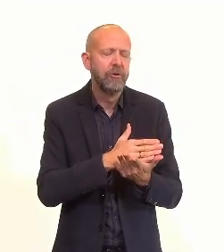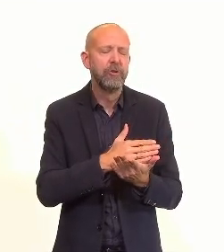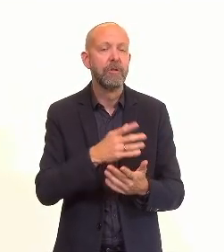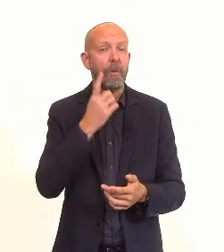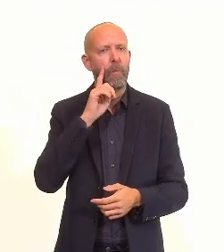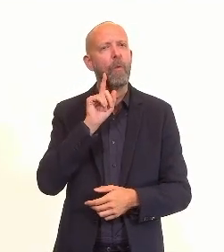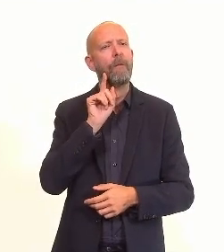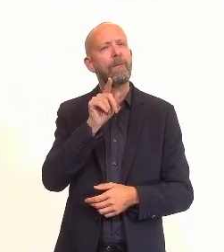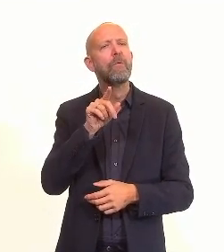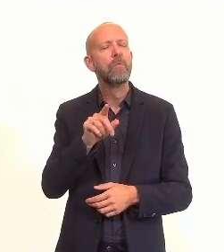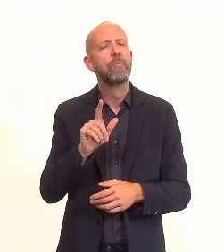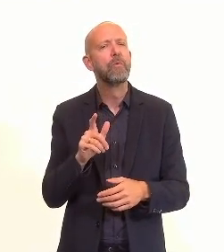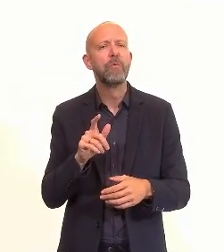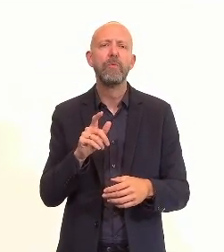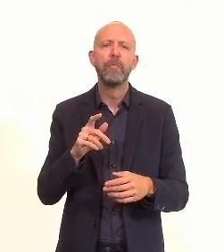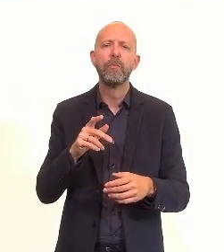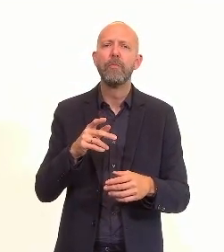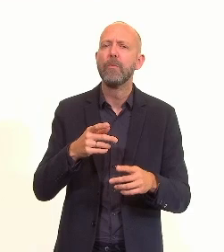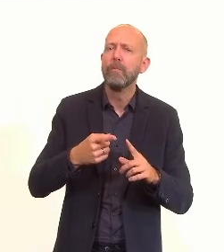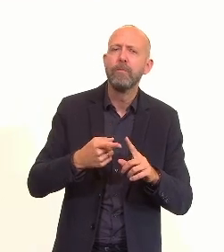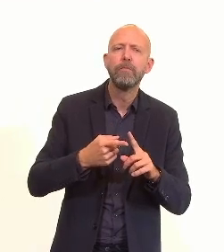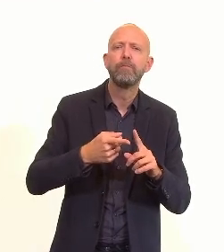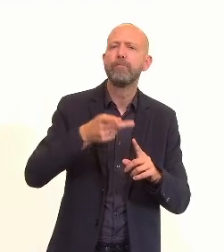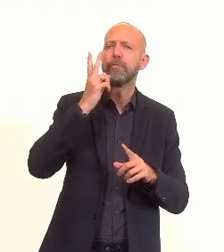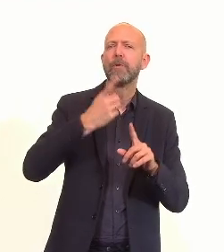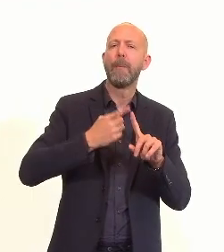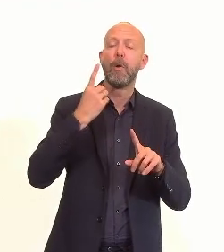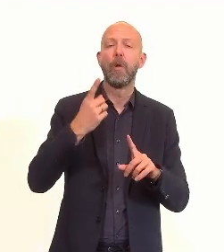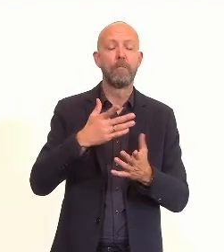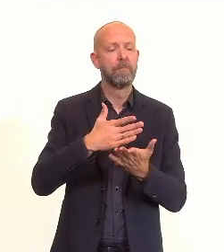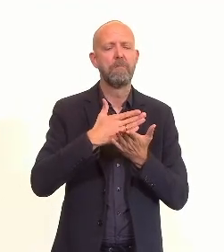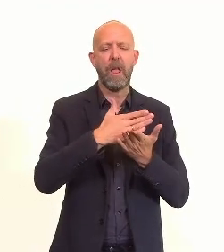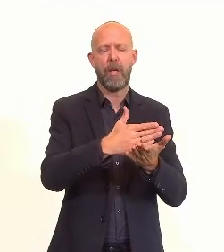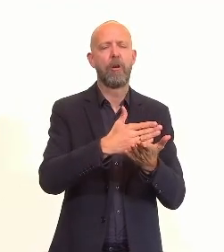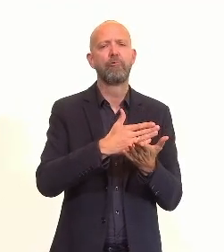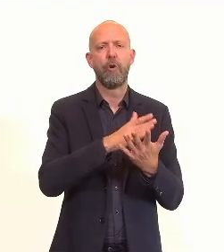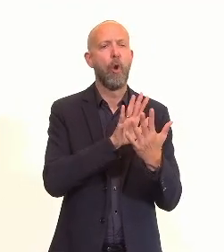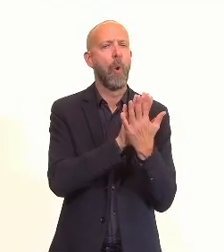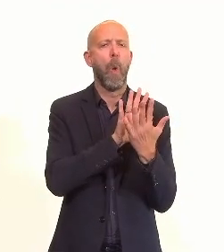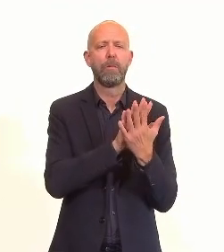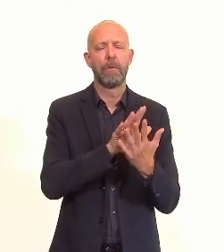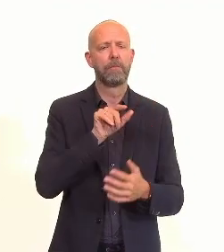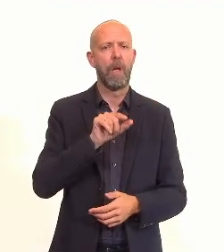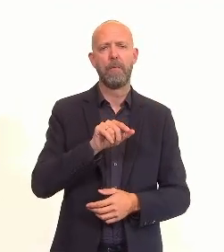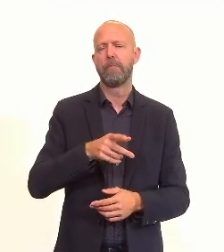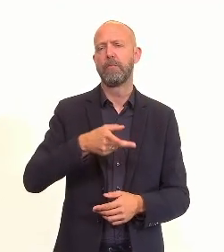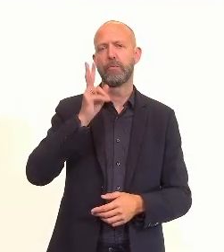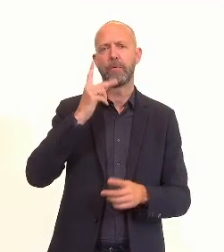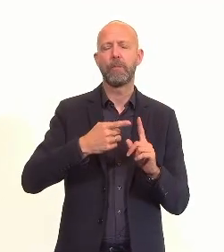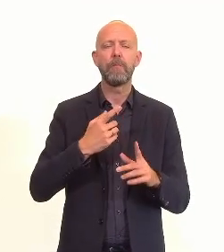plus important de ce que c'est? Le plus important, c'est le partage et la rencontre.